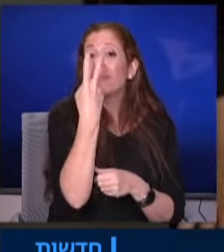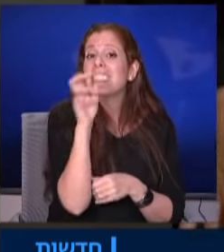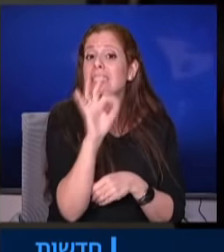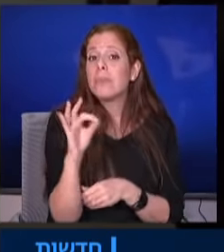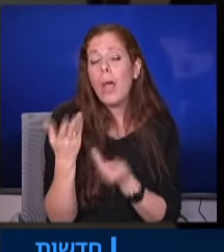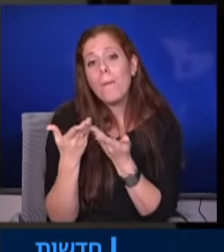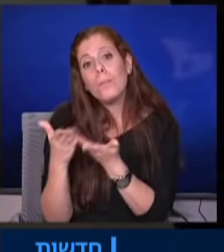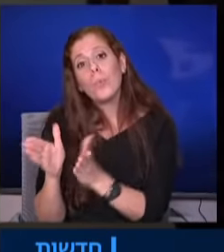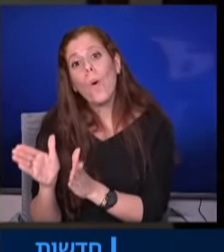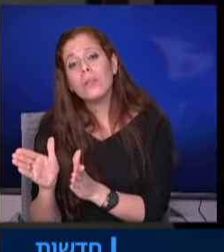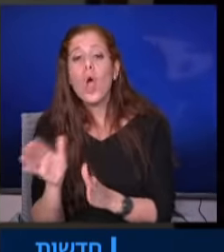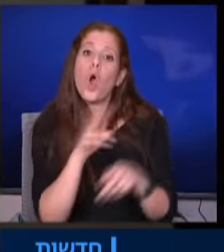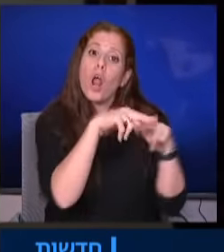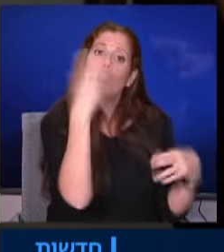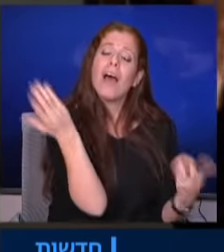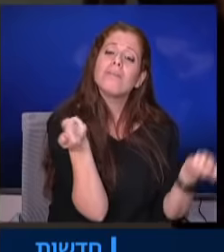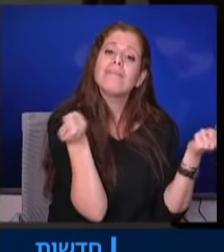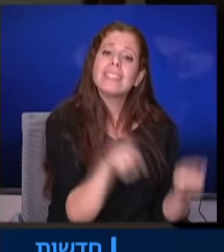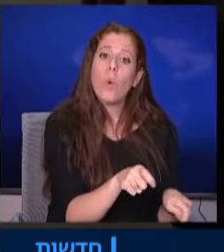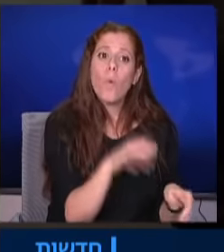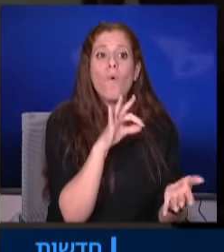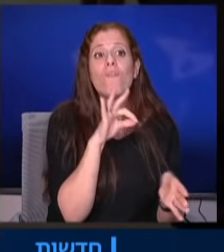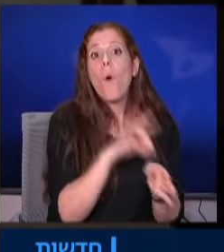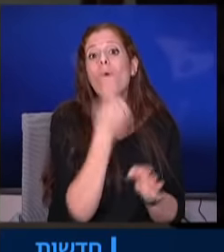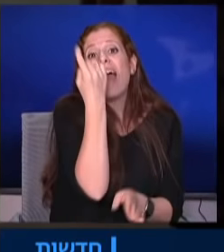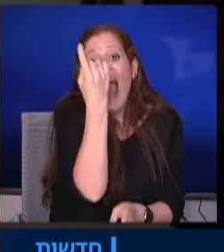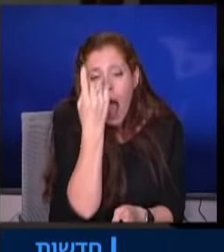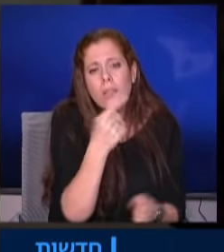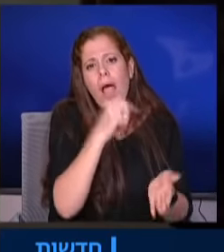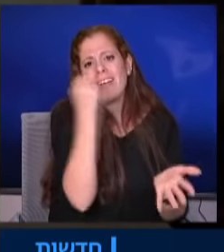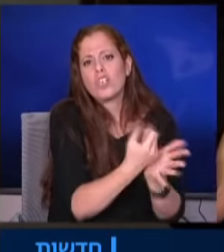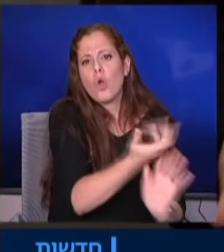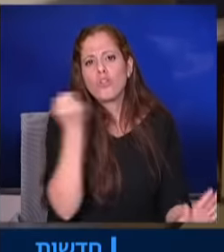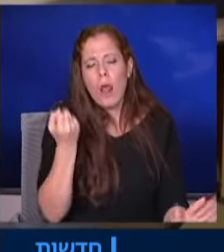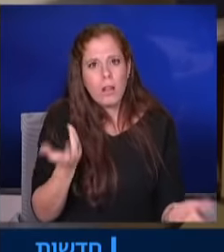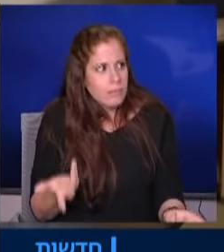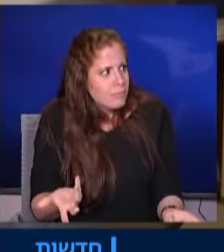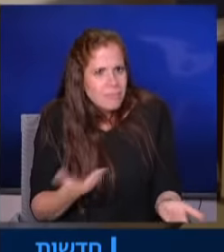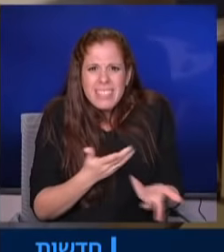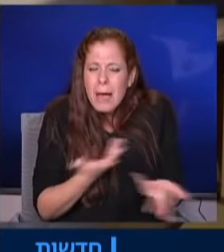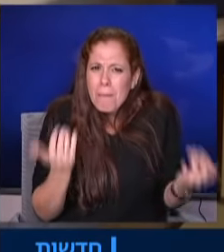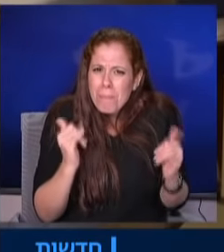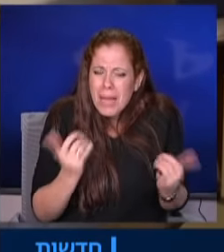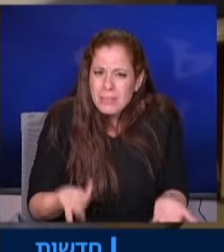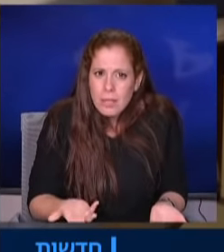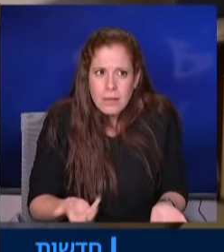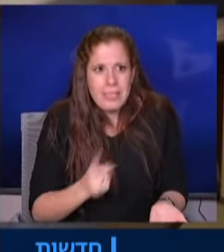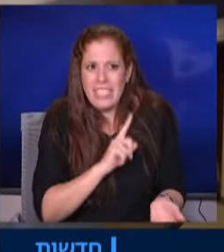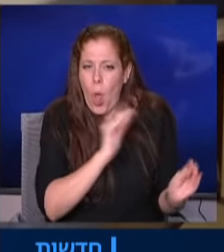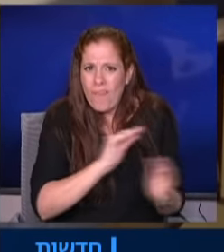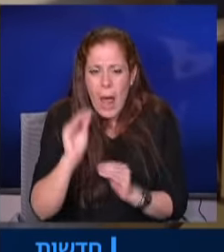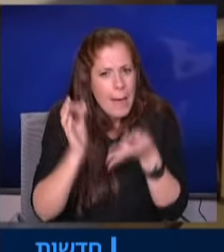השאר נסגרו, ורופא אחד נשלל לו הראשון בתוך כל הדבר הזה. איפה המערכת? למה יש את כל הטיוח הזה? זה לא עובר הלאה לפרקליטות, זה לא עובר